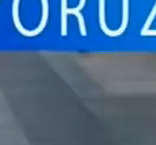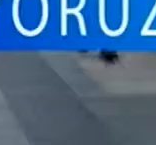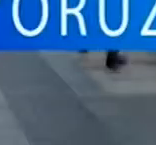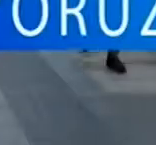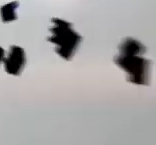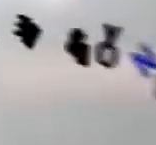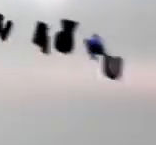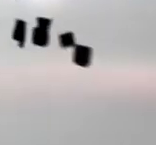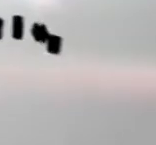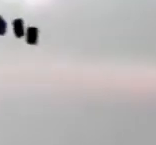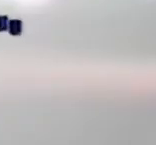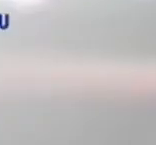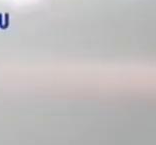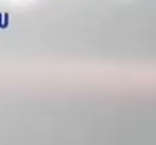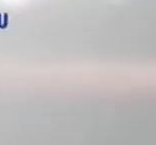değer katın.